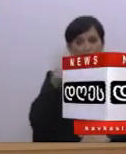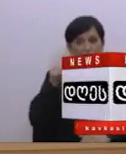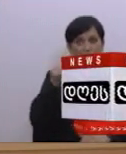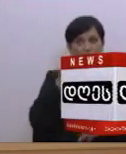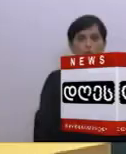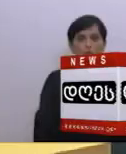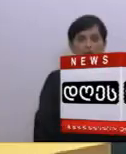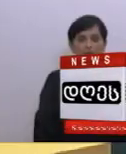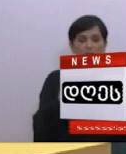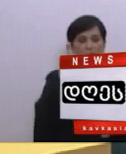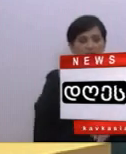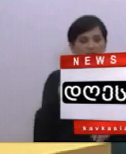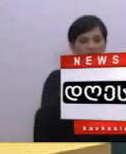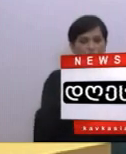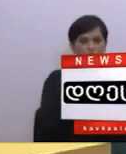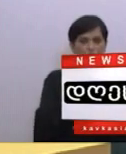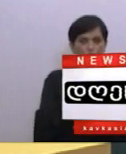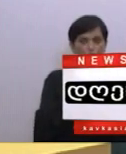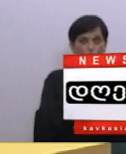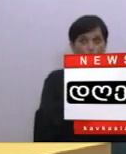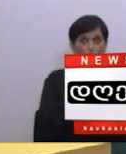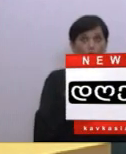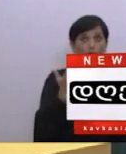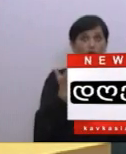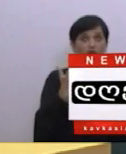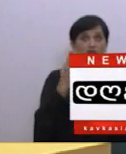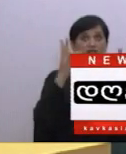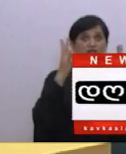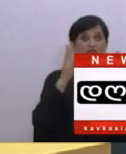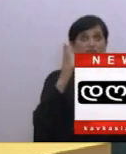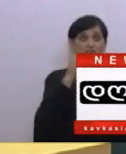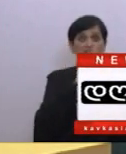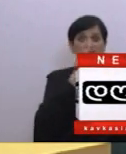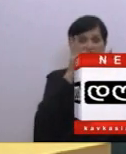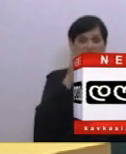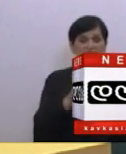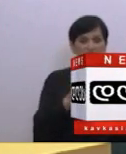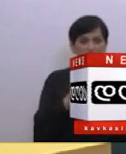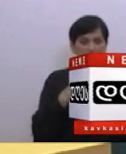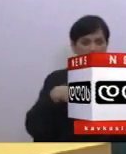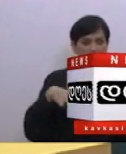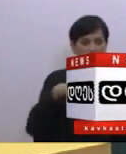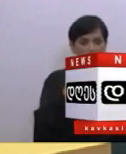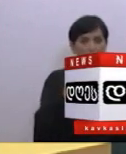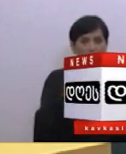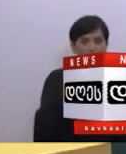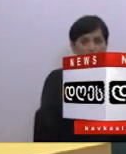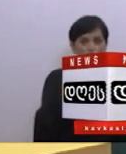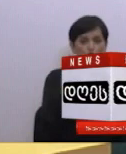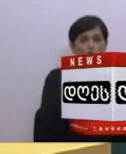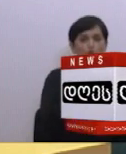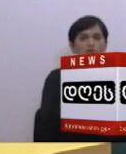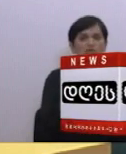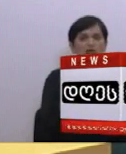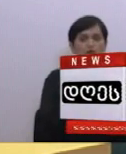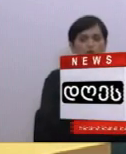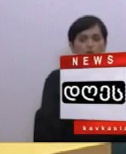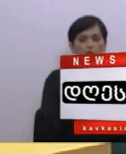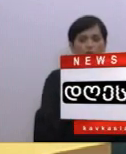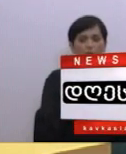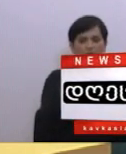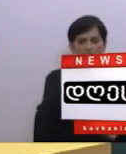არ დაღუპულიყო. Ამ ხელა სტიქია მოხდა ქვეყანაში. Ამ ხელა სტიქია მოხდა. Სად იყო